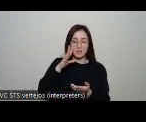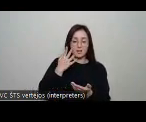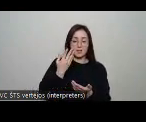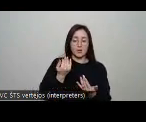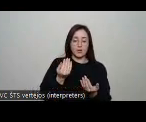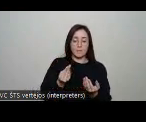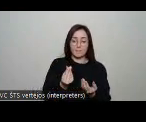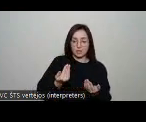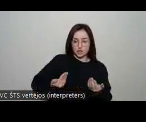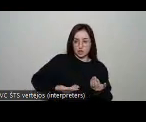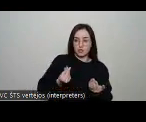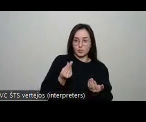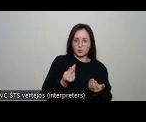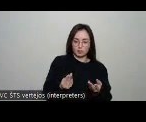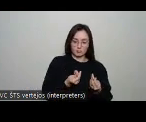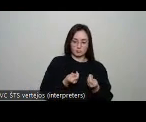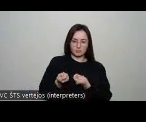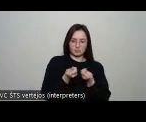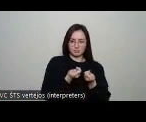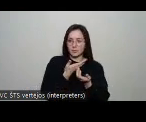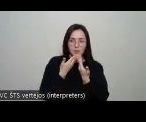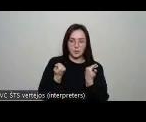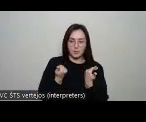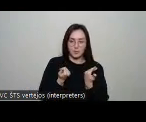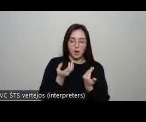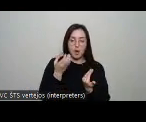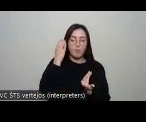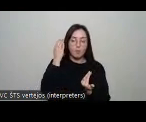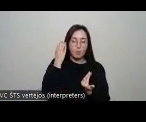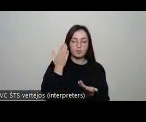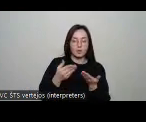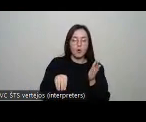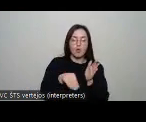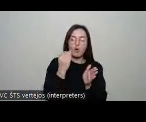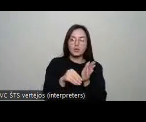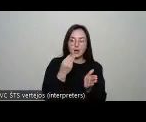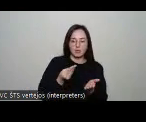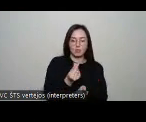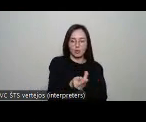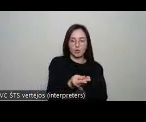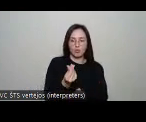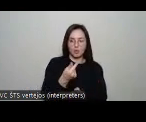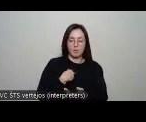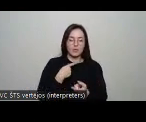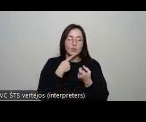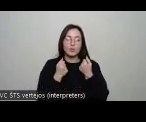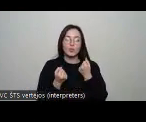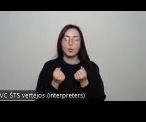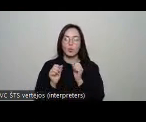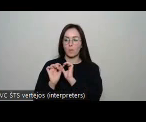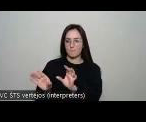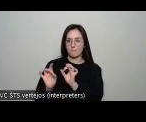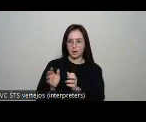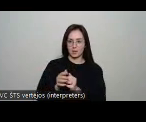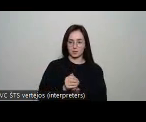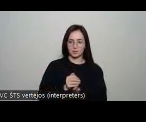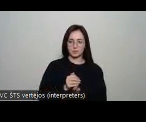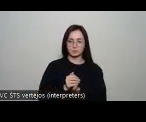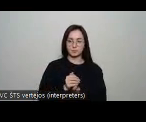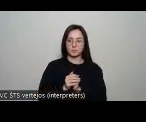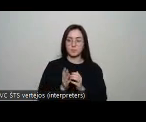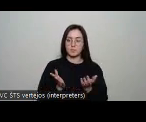kortelėmis. Ir man tai pakankamai sunku. Nežinau, kaip Džeinė lengviau, geriau tvarkosi su tais